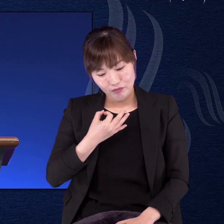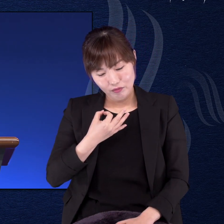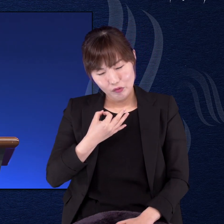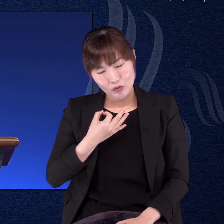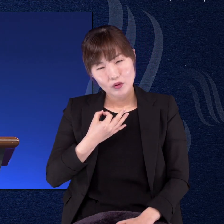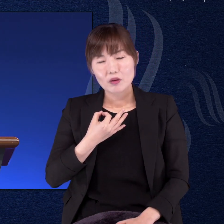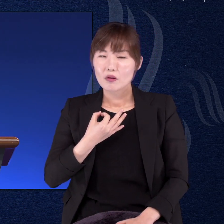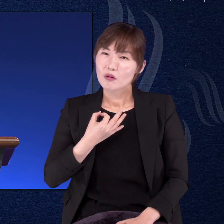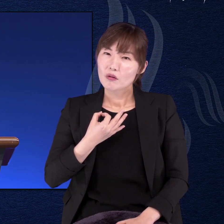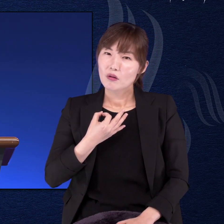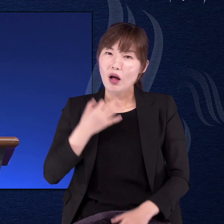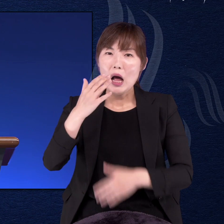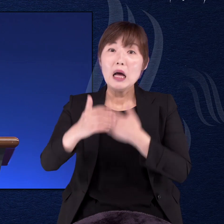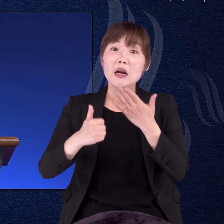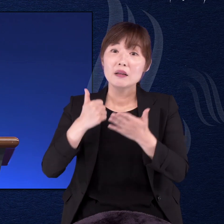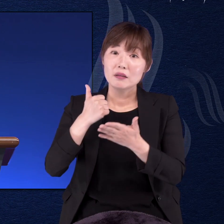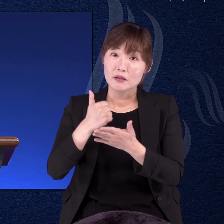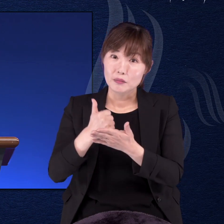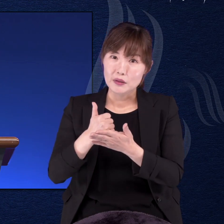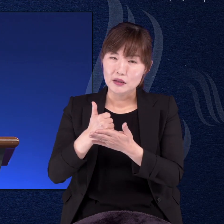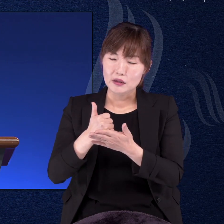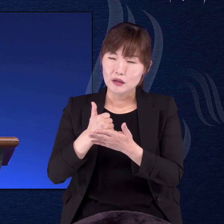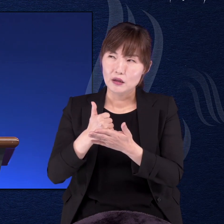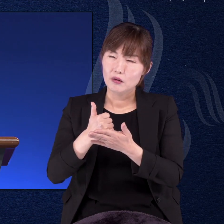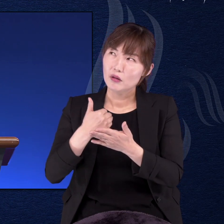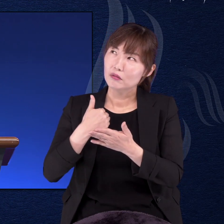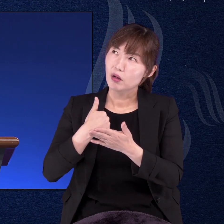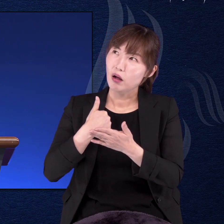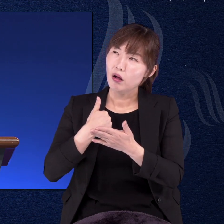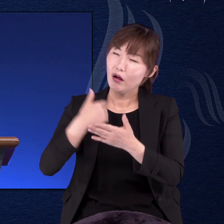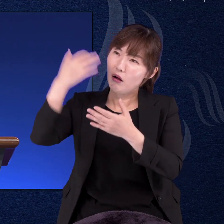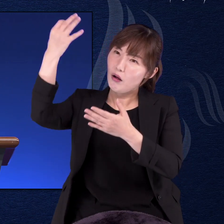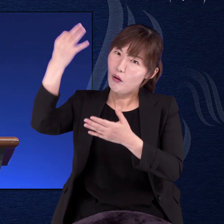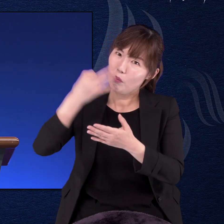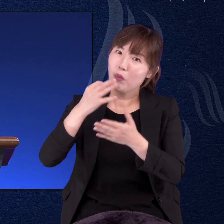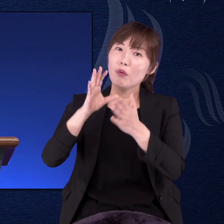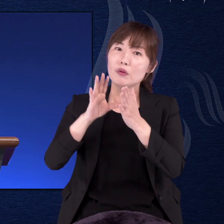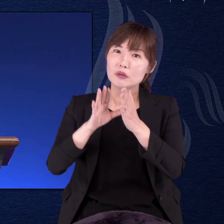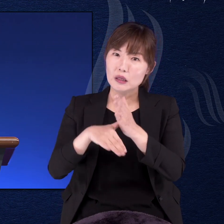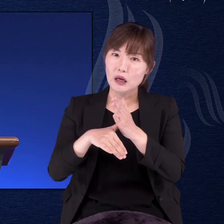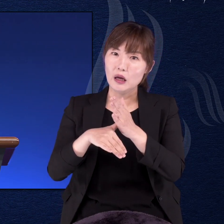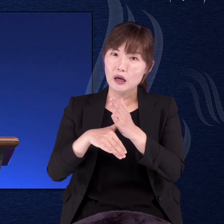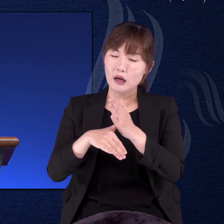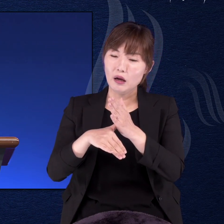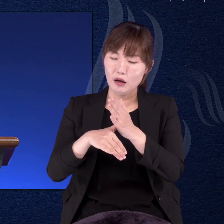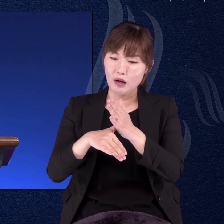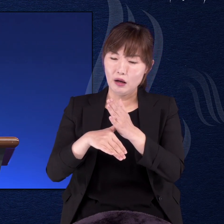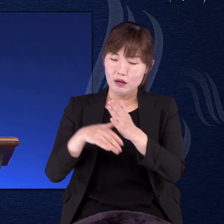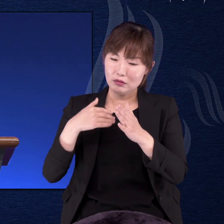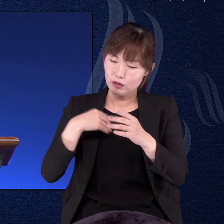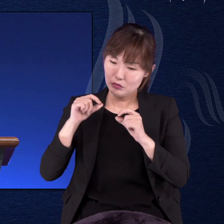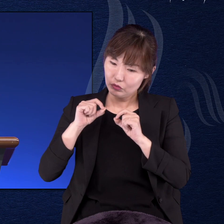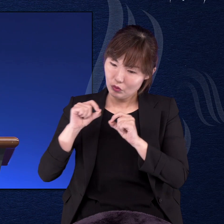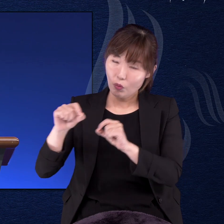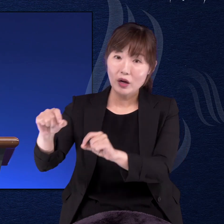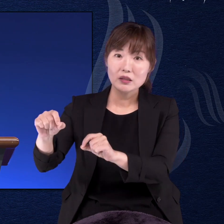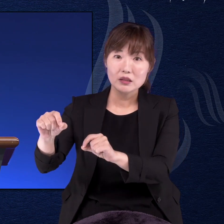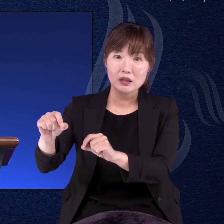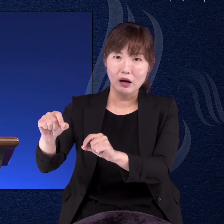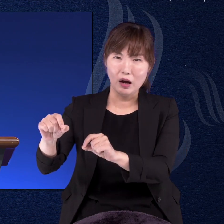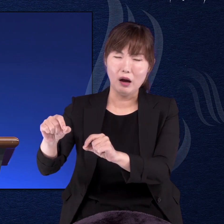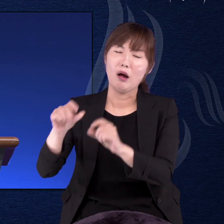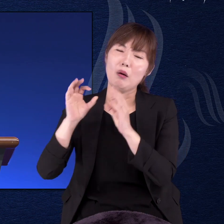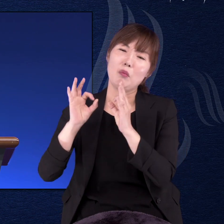하나님이 지금 나를 딱 이렇게 보시겠구나. 더도 말고 덜도 말고 이 모습, 내가 내 아들을 바라보는